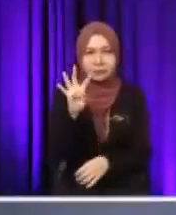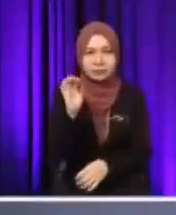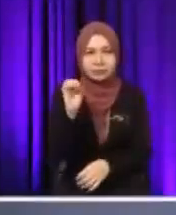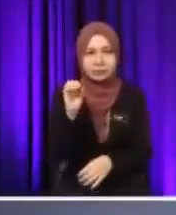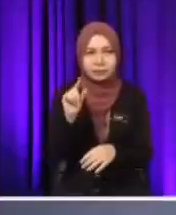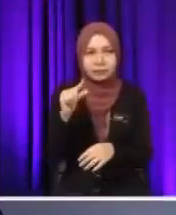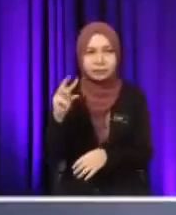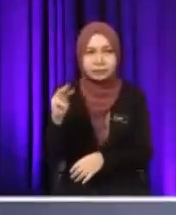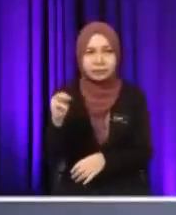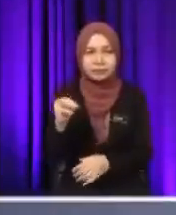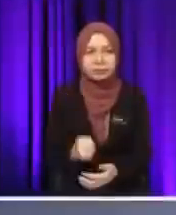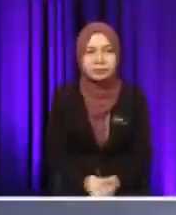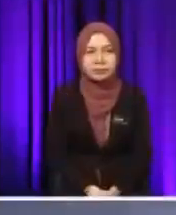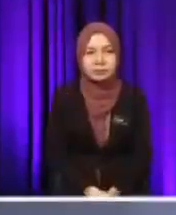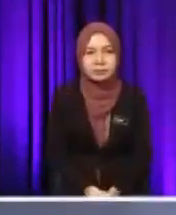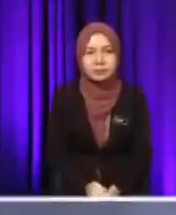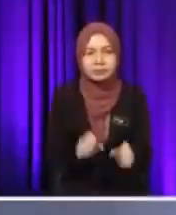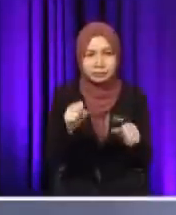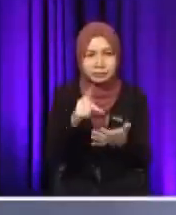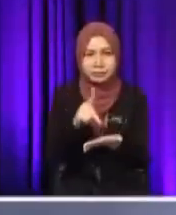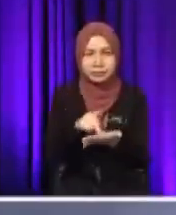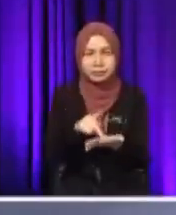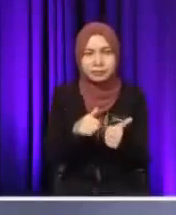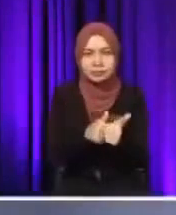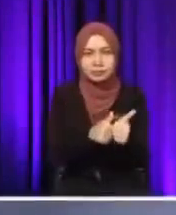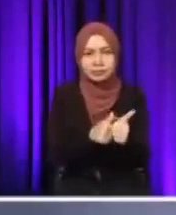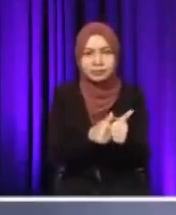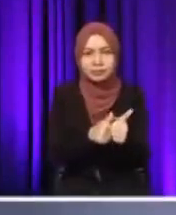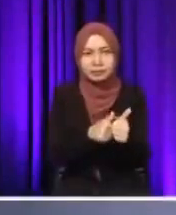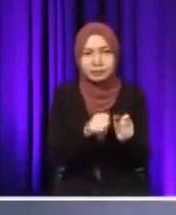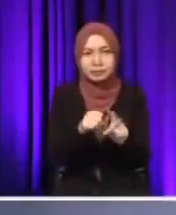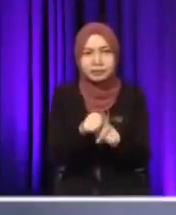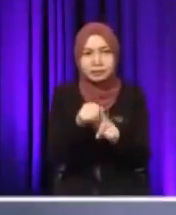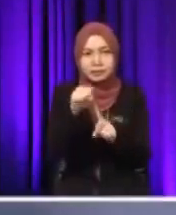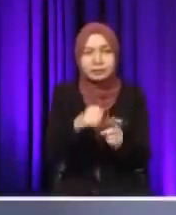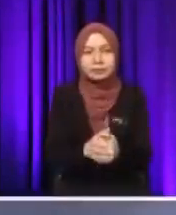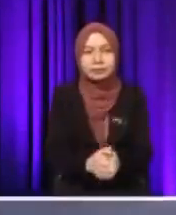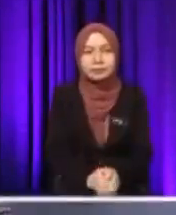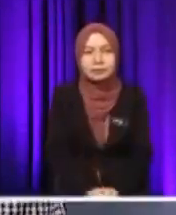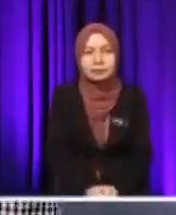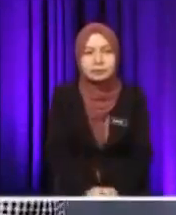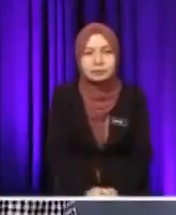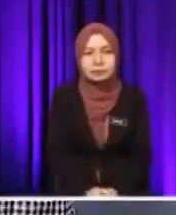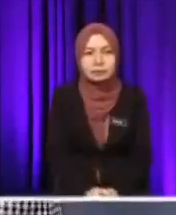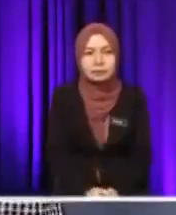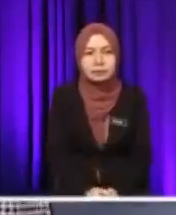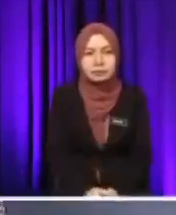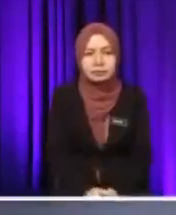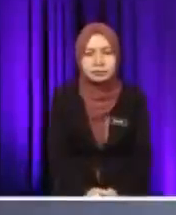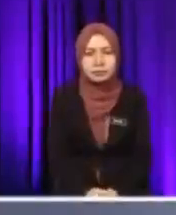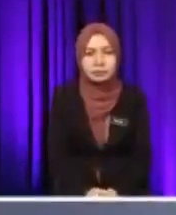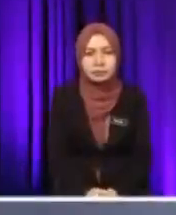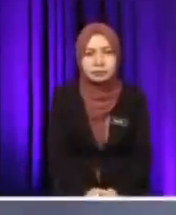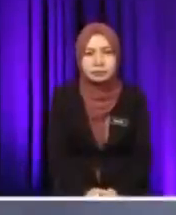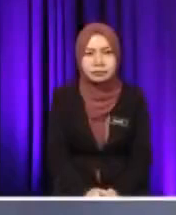sudu. Contohlah. Ini dah boleh tutup? Dah boleh tutup. Kita pakai pangkir dah. Seterusnya? Kita tengok yang langkah seterusnya. Kita